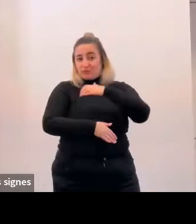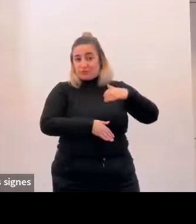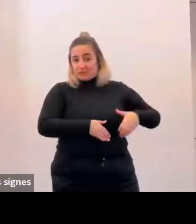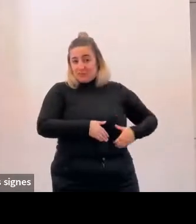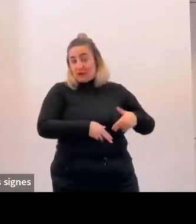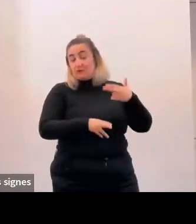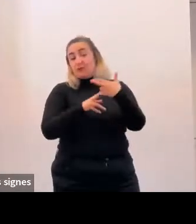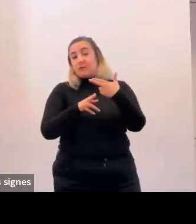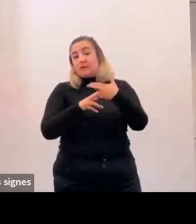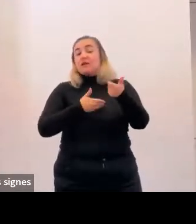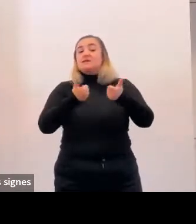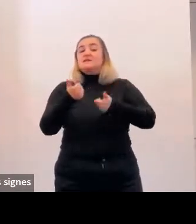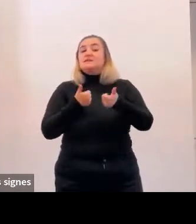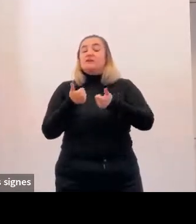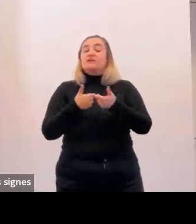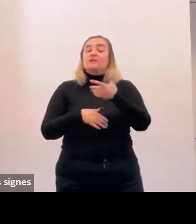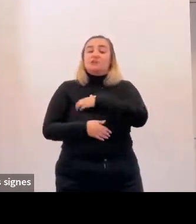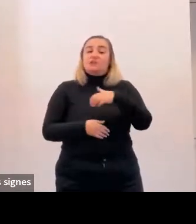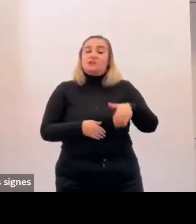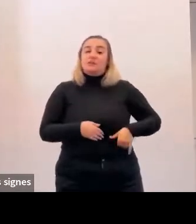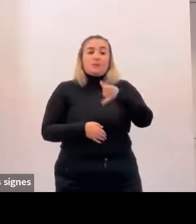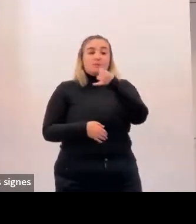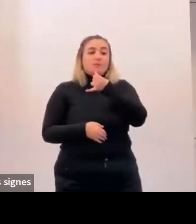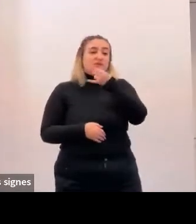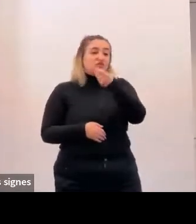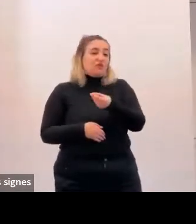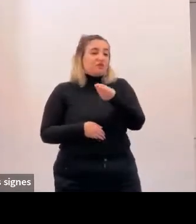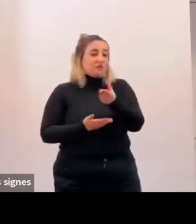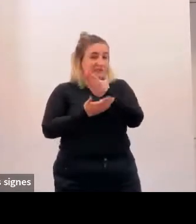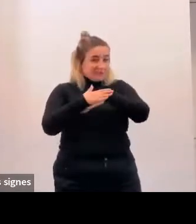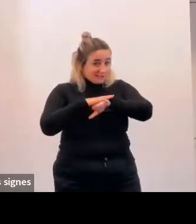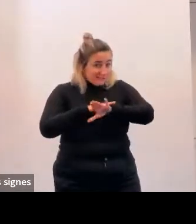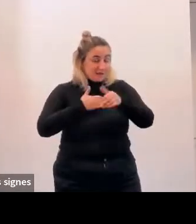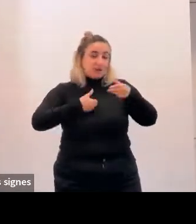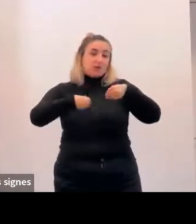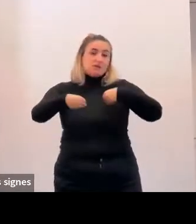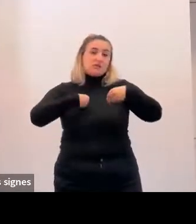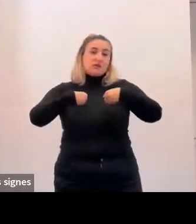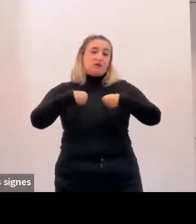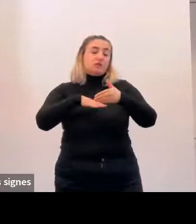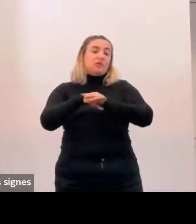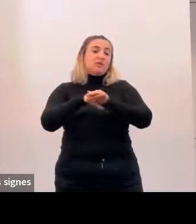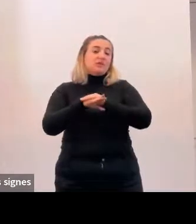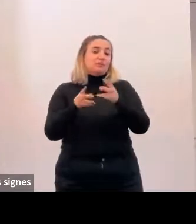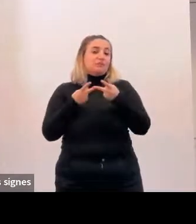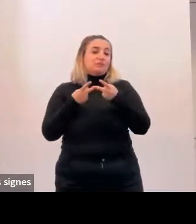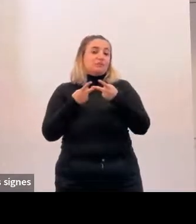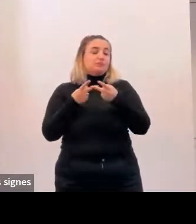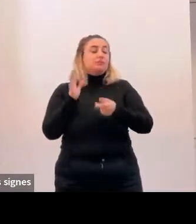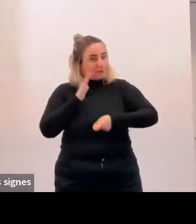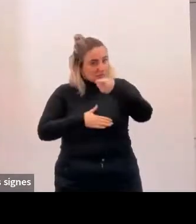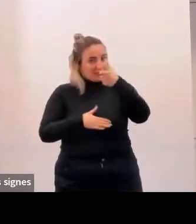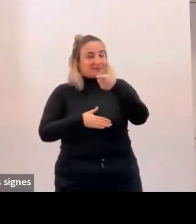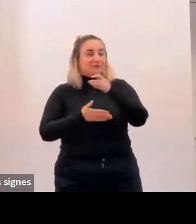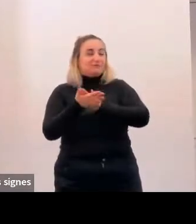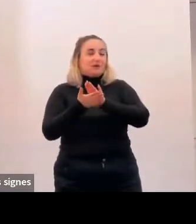dénommé service municipal de la petite enfance au sein de la direction des politiques publiques, des politiques